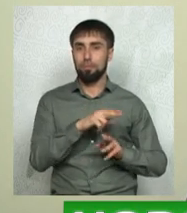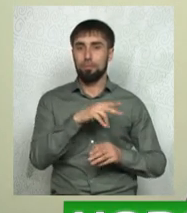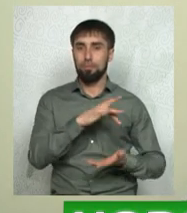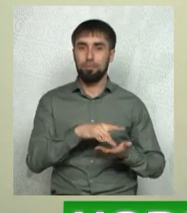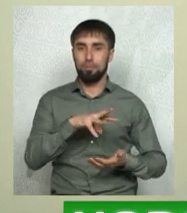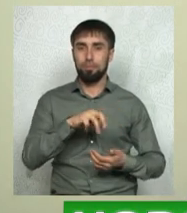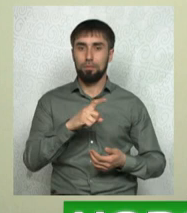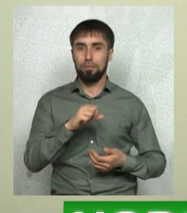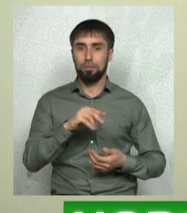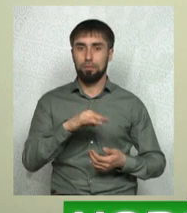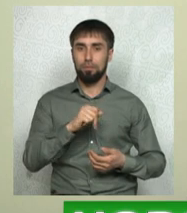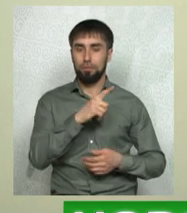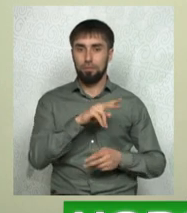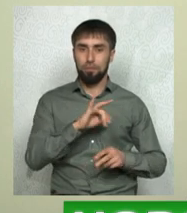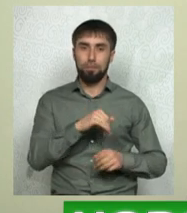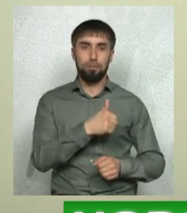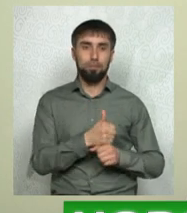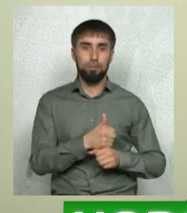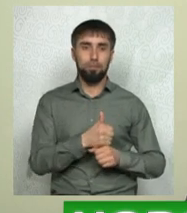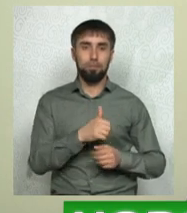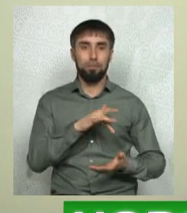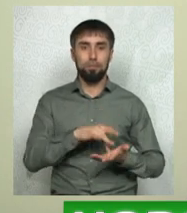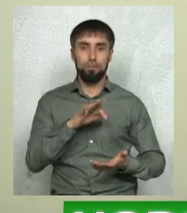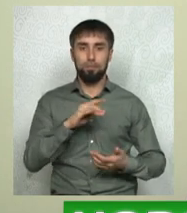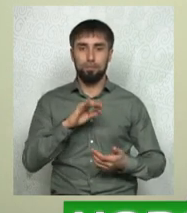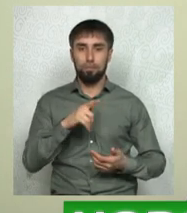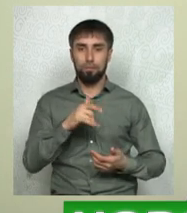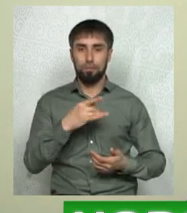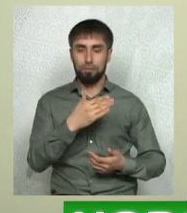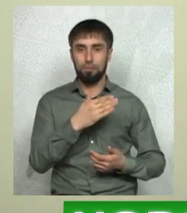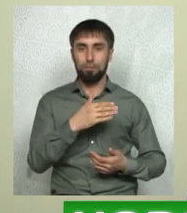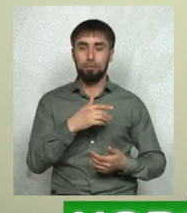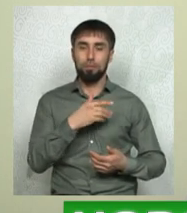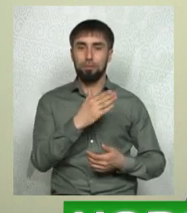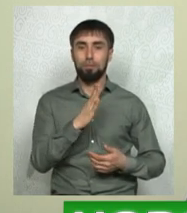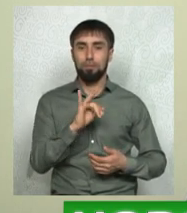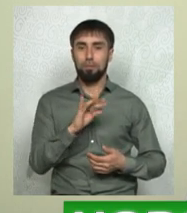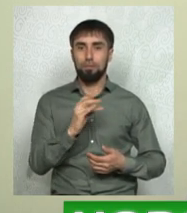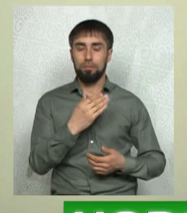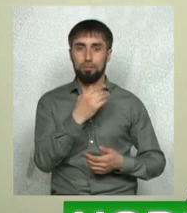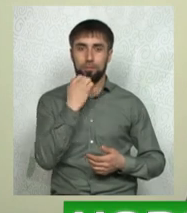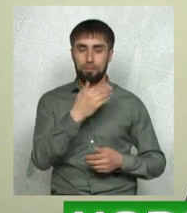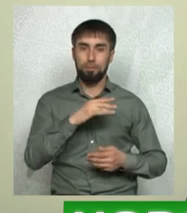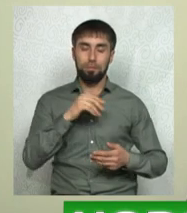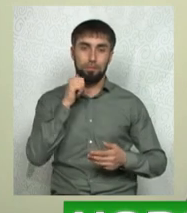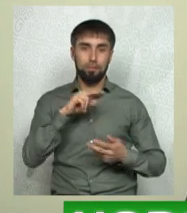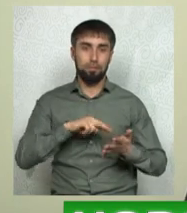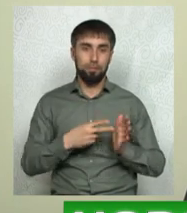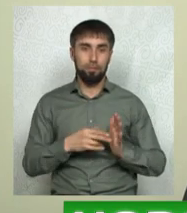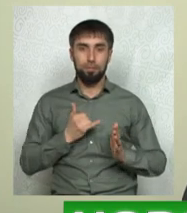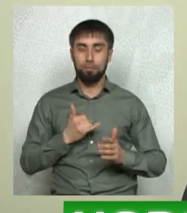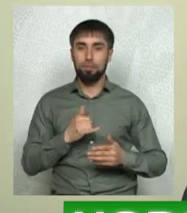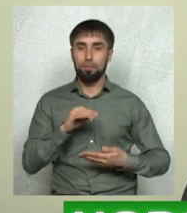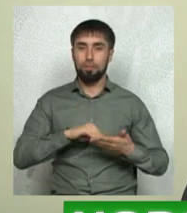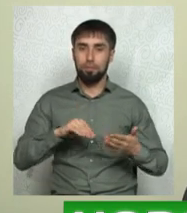Махачкала, и главный ожоговый центр в НИИ Вишневского. Завтра планируется у нас